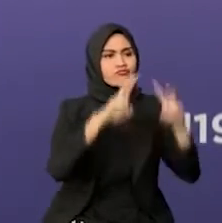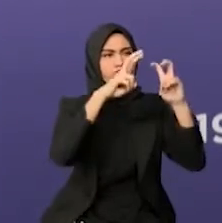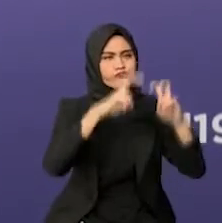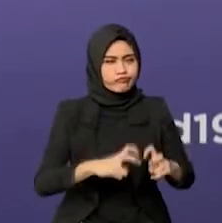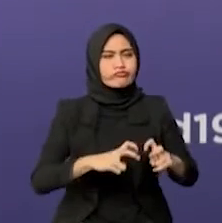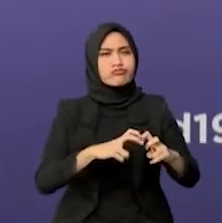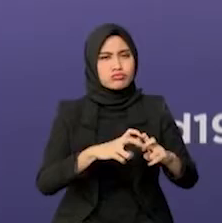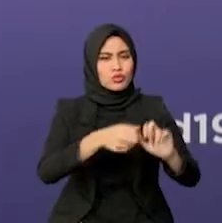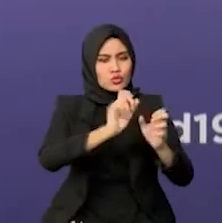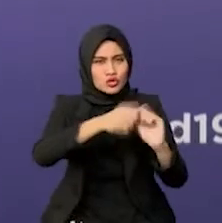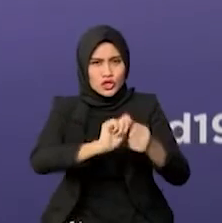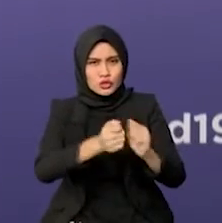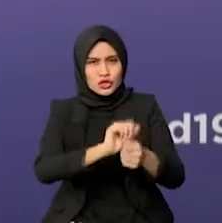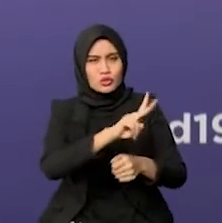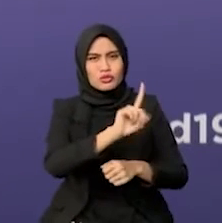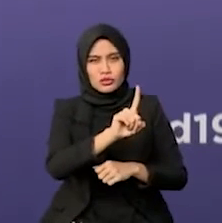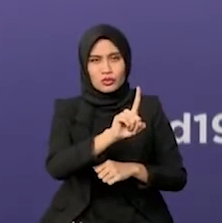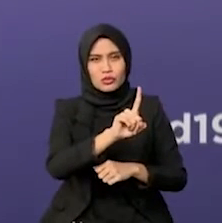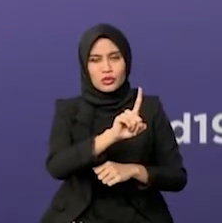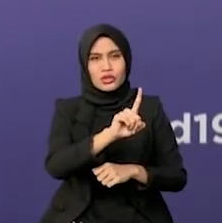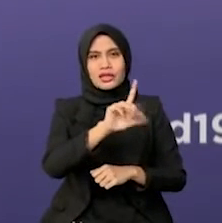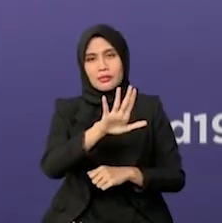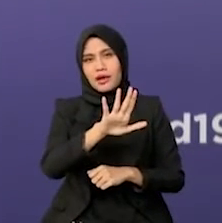spesimen untuk hari ini sebanyak 20